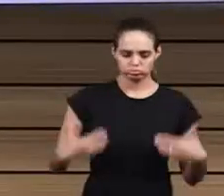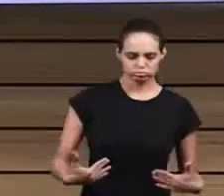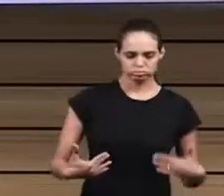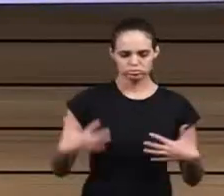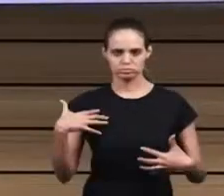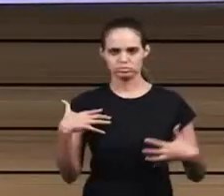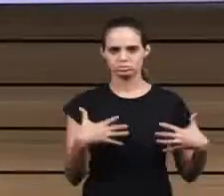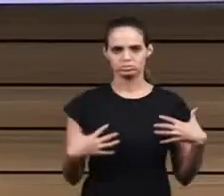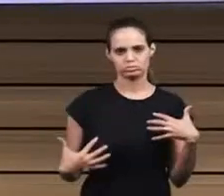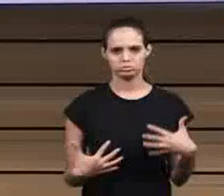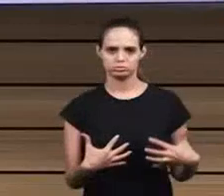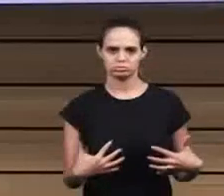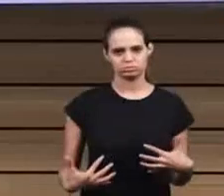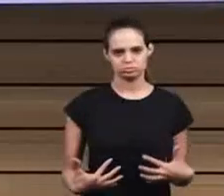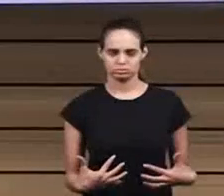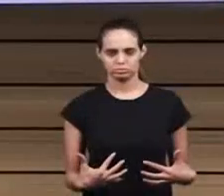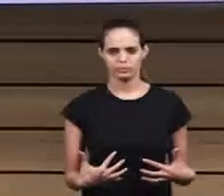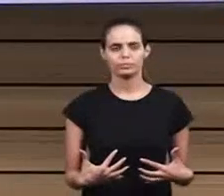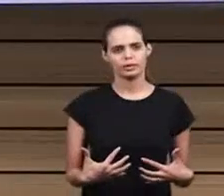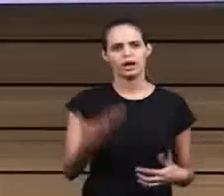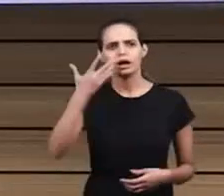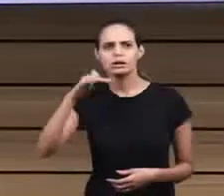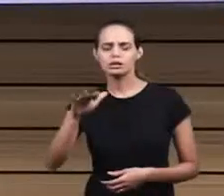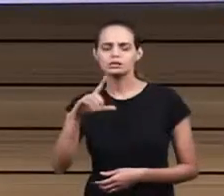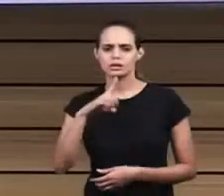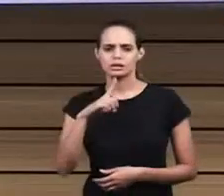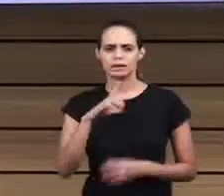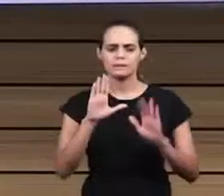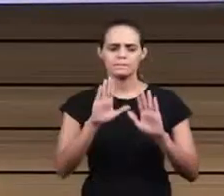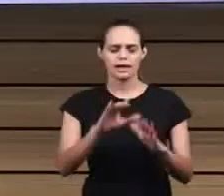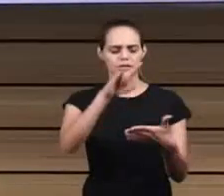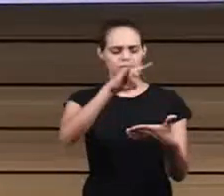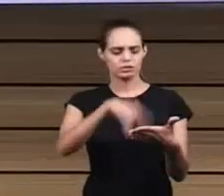Entwicklung der Autonomie der Kinder mit